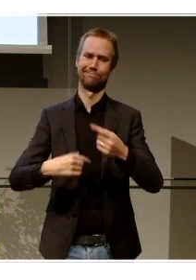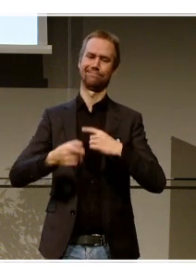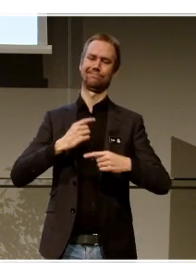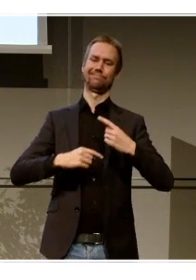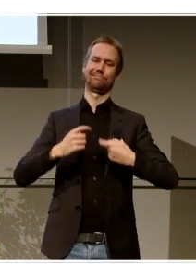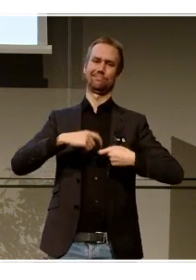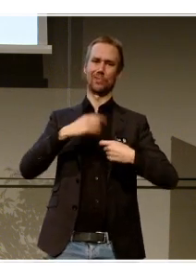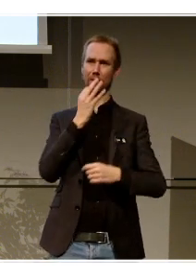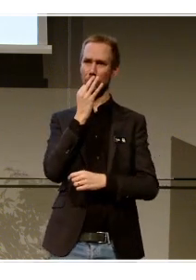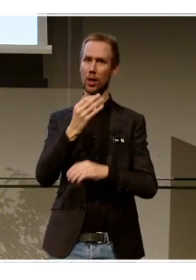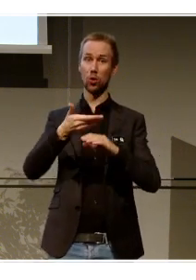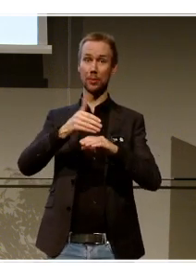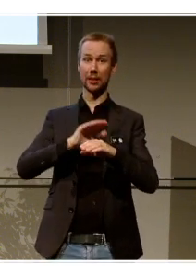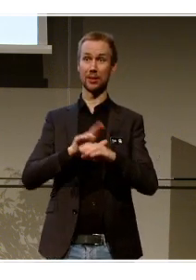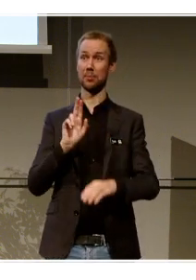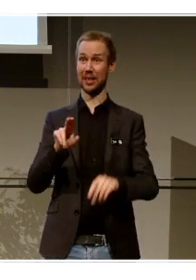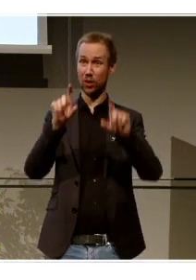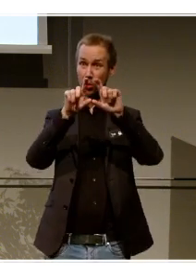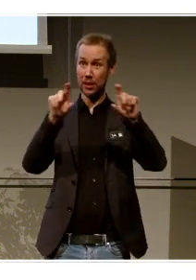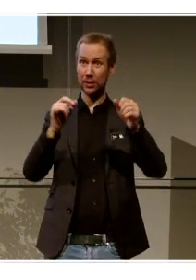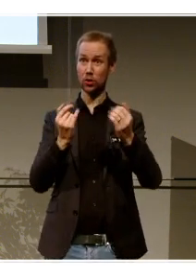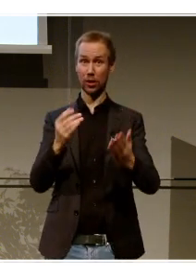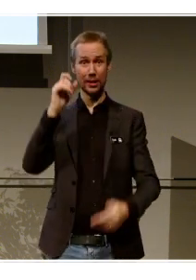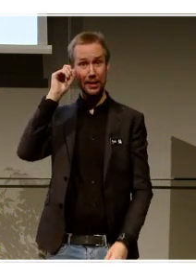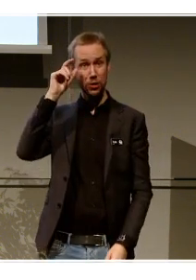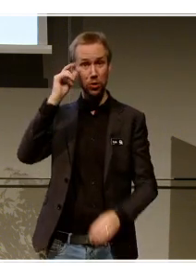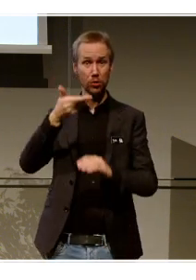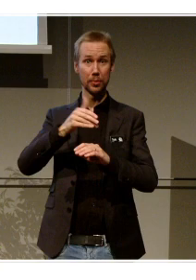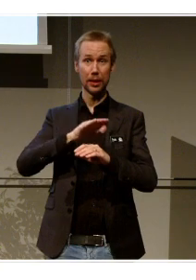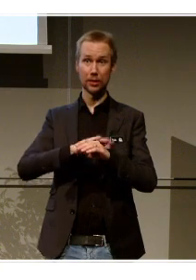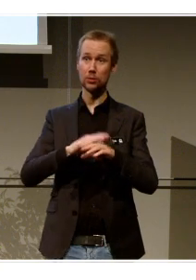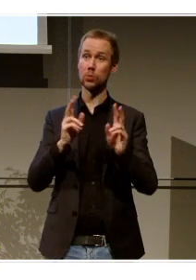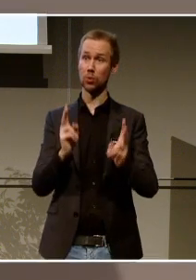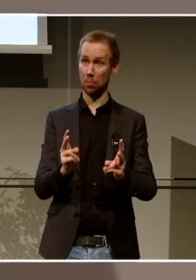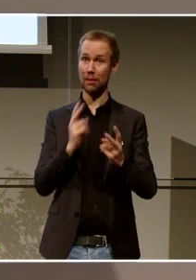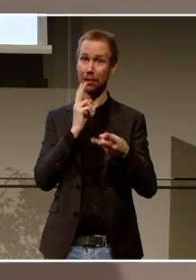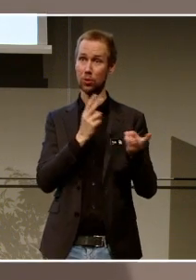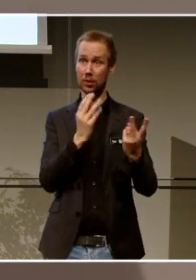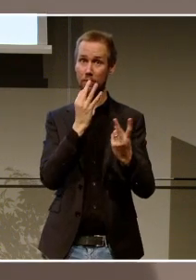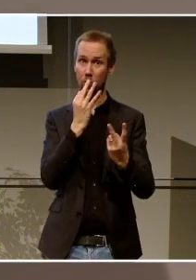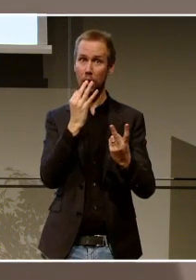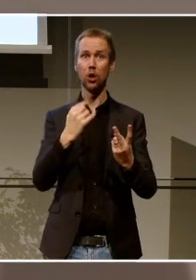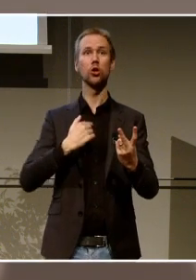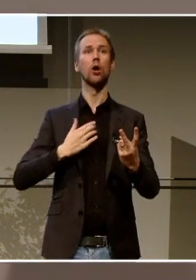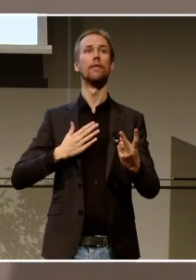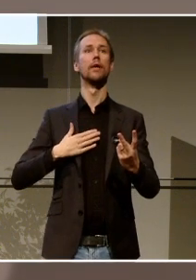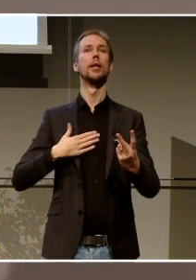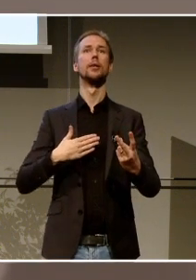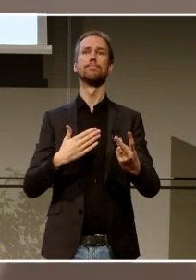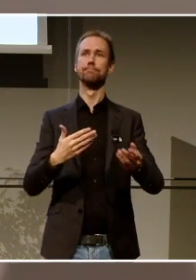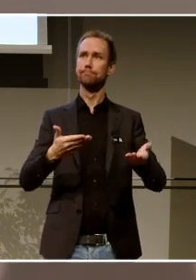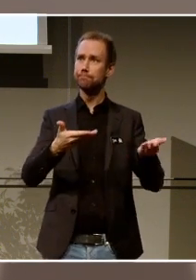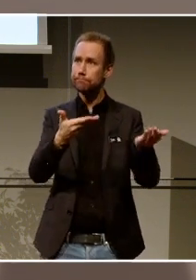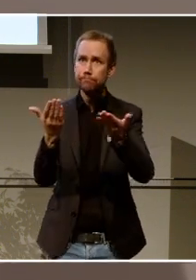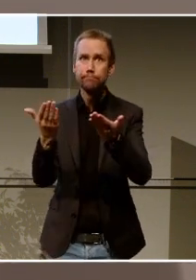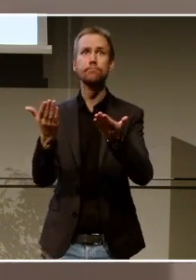som är faktiskt rubriken på dagen, digital kompetens med demokratifråga. Och då vill jag ge er uppmaningen, ta med den frågan